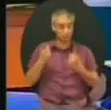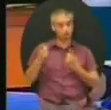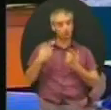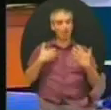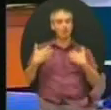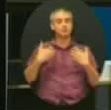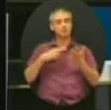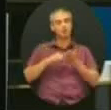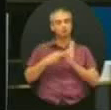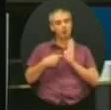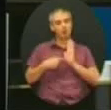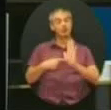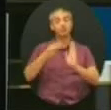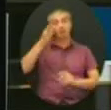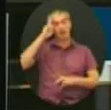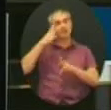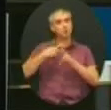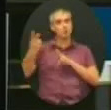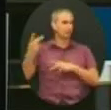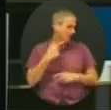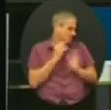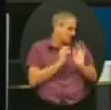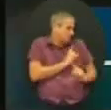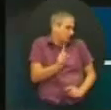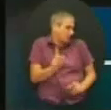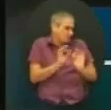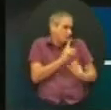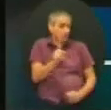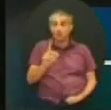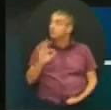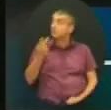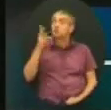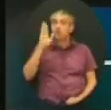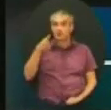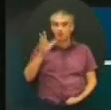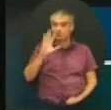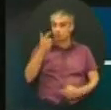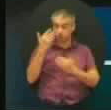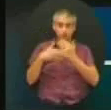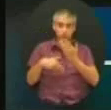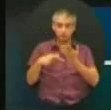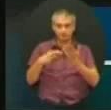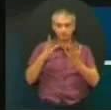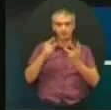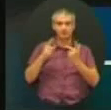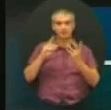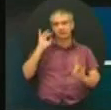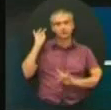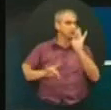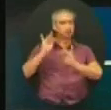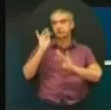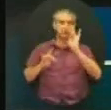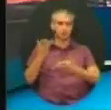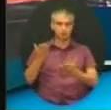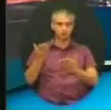הצגה פוליטית של הליכוד, לבוא ולהגיד. ממש לא, ממש לא. ויתרה מכך, ומה שיוצא, שיש הסתערות חסרת